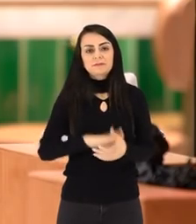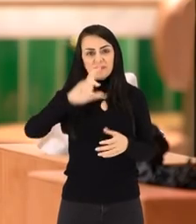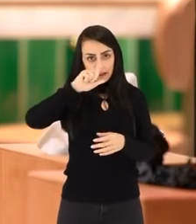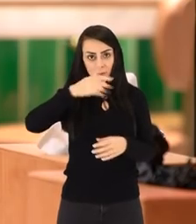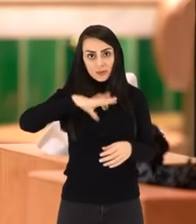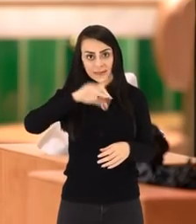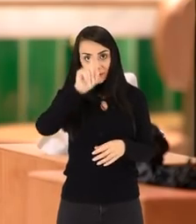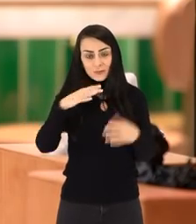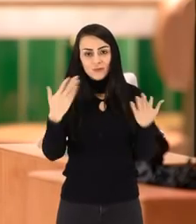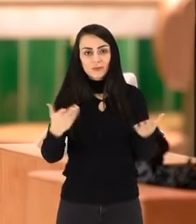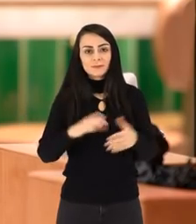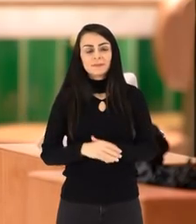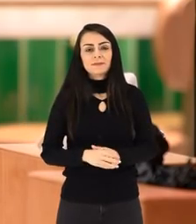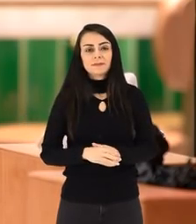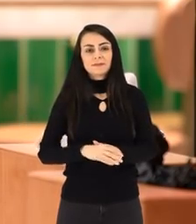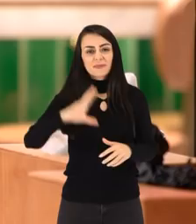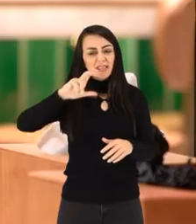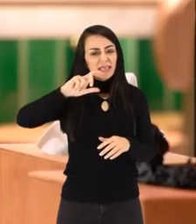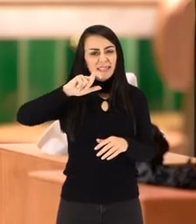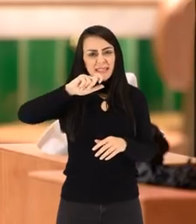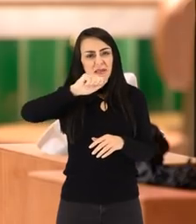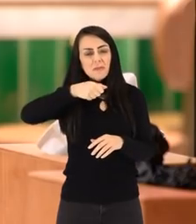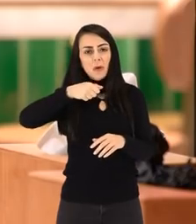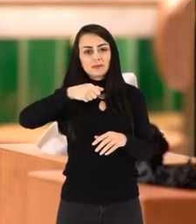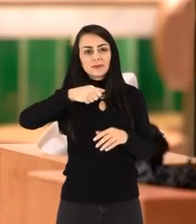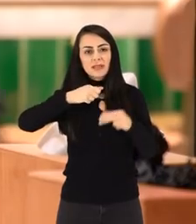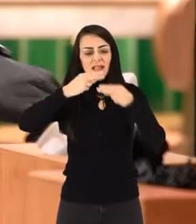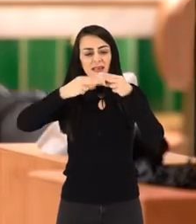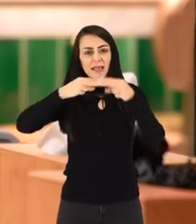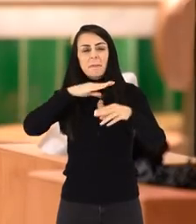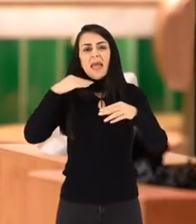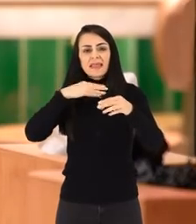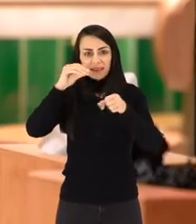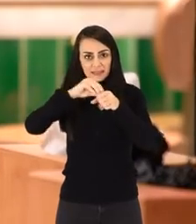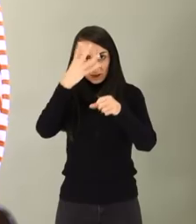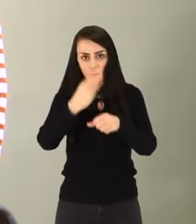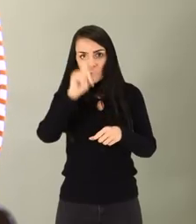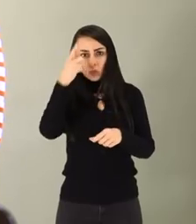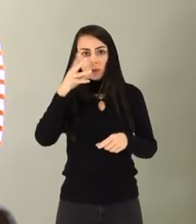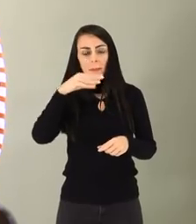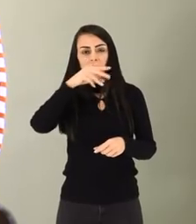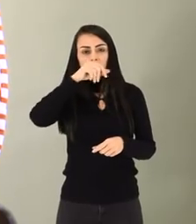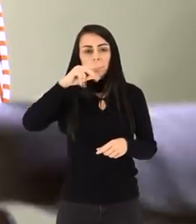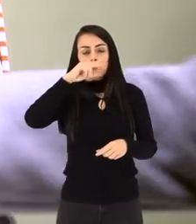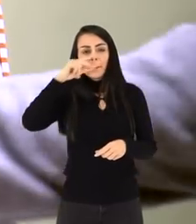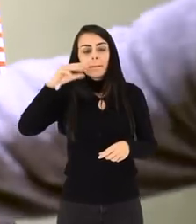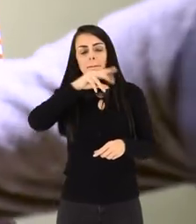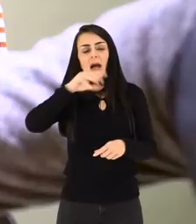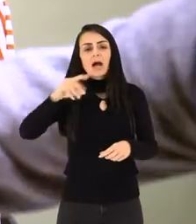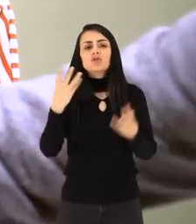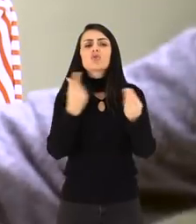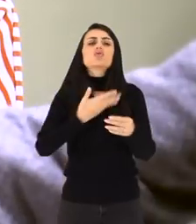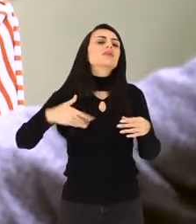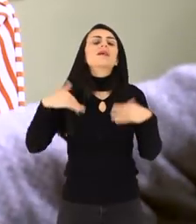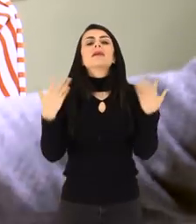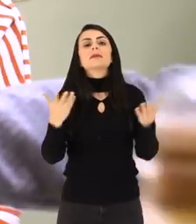Olur. Limon kebabın içinde olur. Olur. Olur. Olur. Baharat daha çok bak yalnız. Baharat çok severim. Şey,